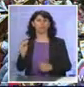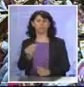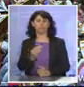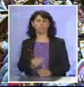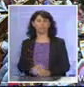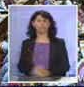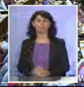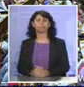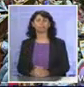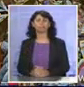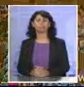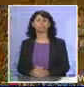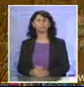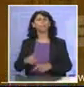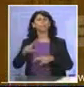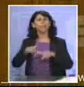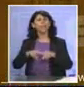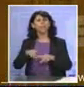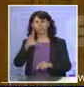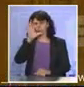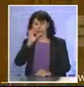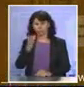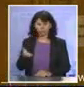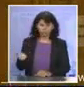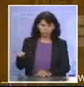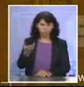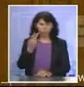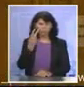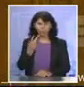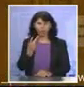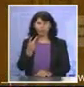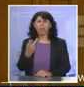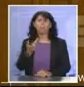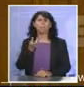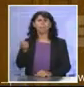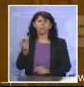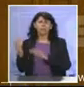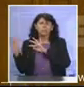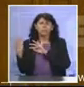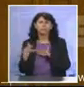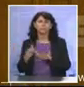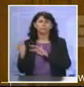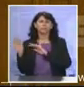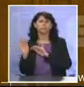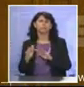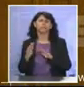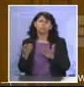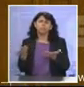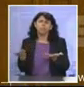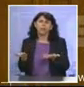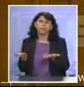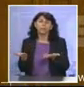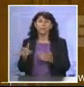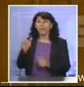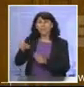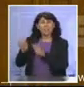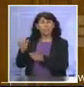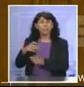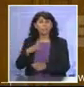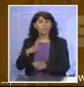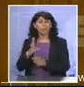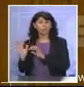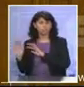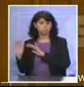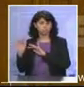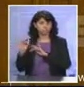βουλευτές, μέλος της ελληνικής πραγματικότητας αποτελεί πλέον η μαζική είσοδος μεταναστών στη χώρα μας. Αυτοί